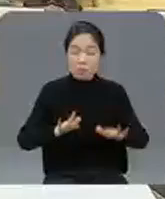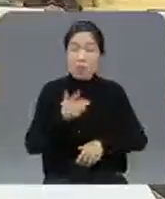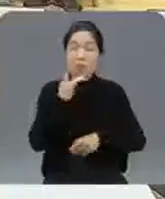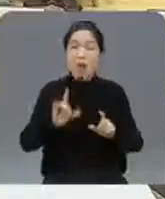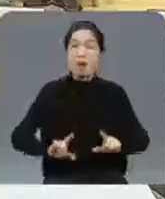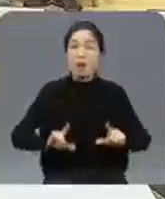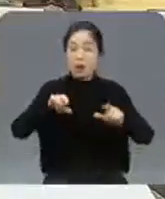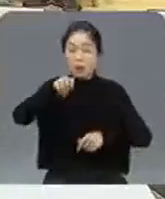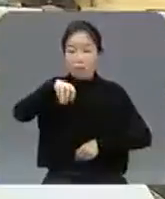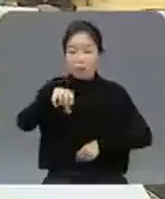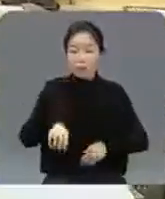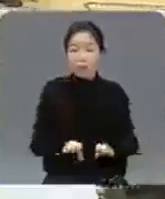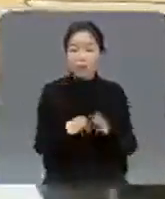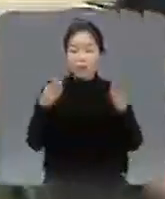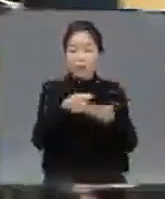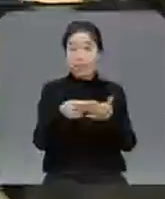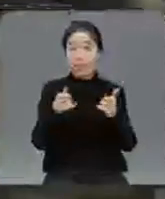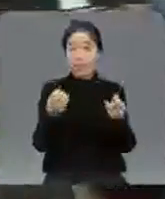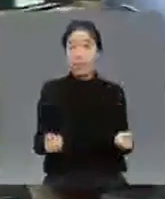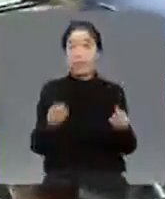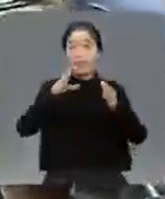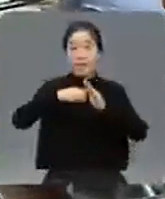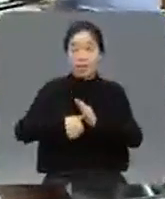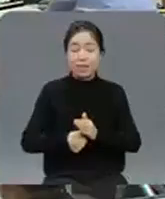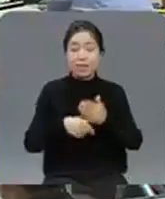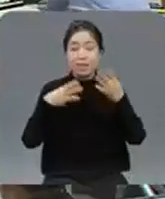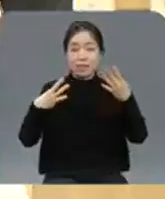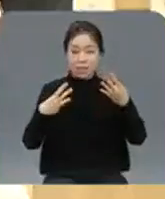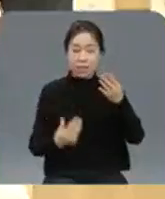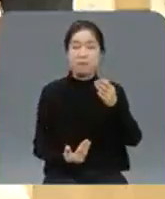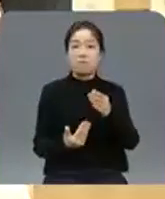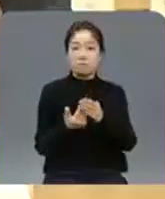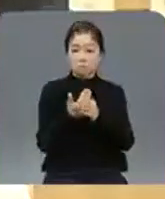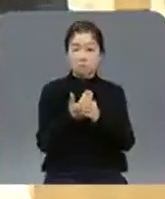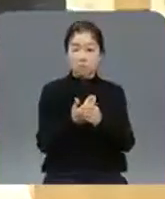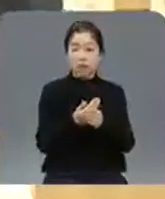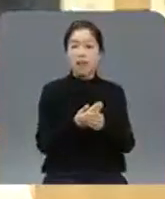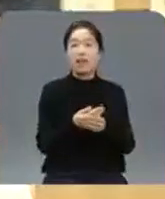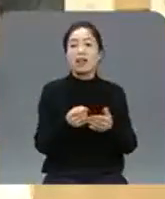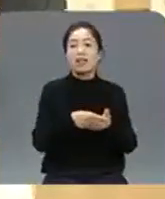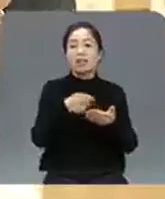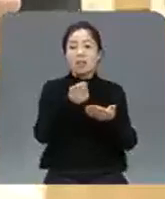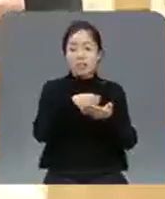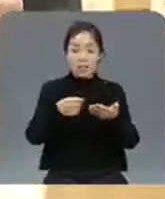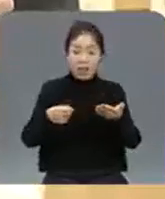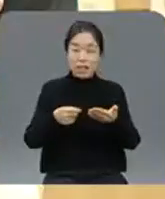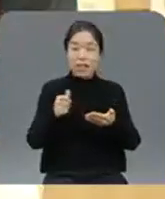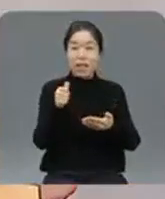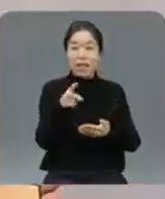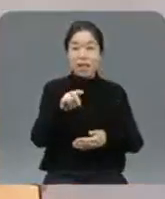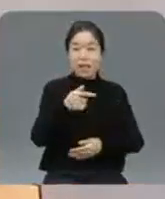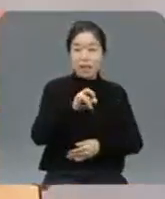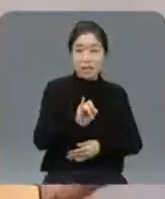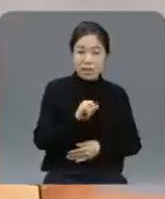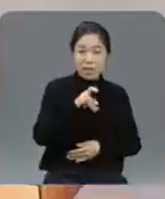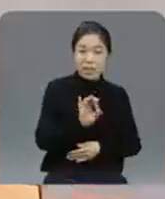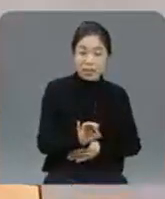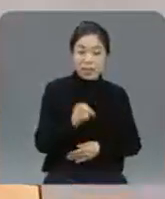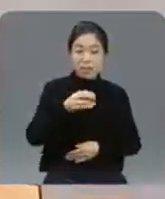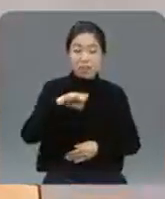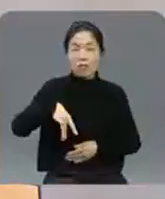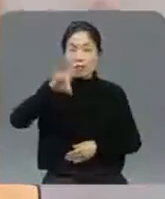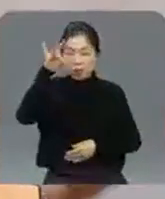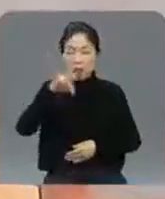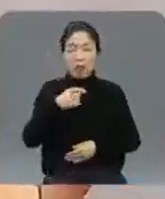열립니다 이번 작가 대회에는 43 사건을 나룬 소설 순위 3촌 쓴 작가 기과 한국최초